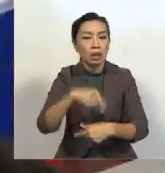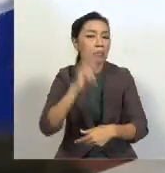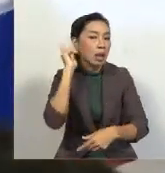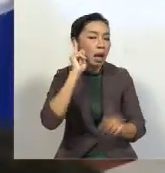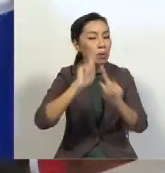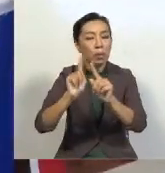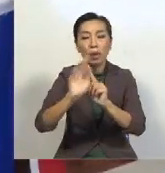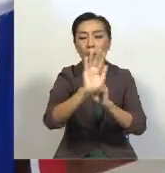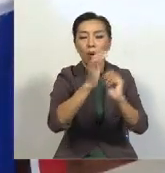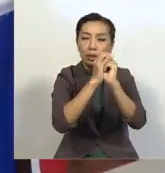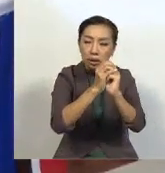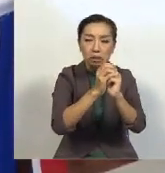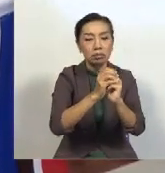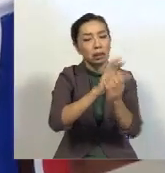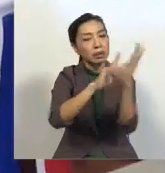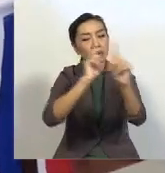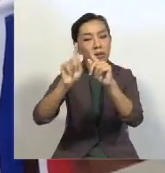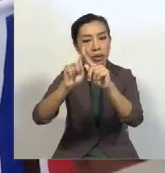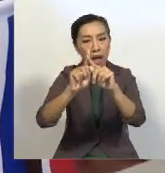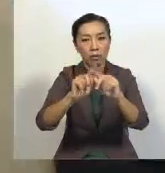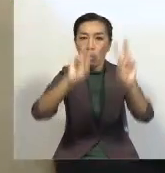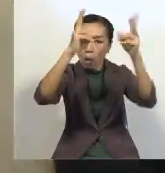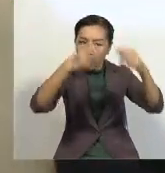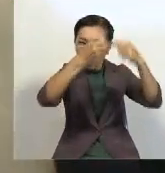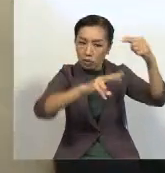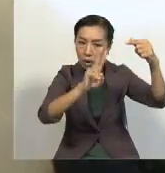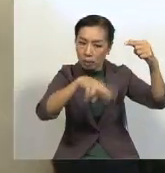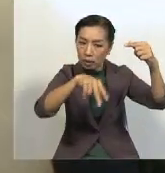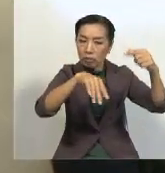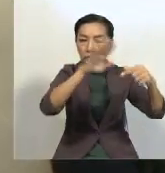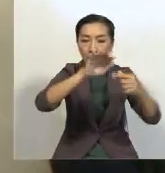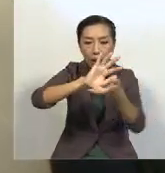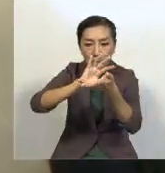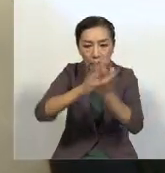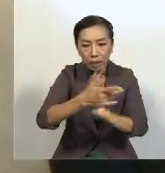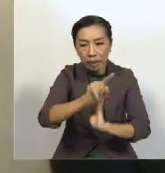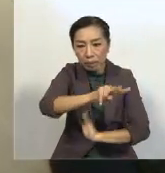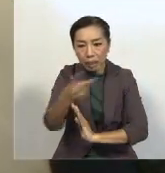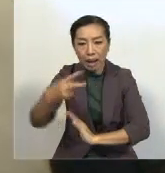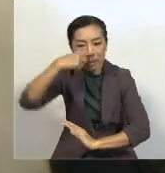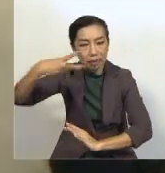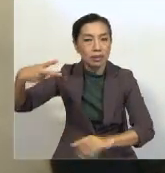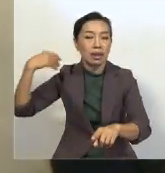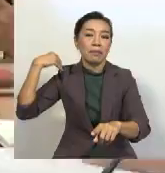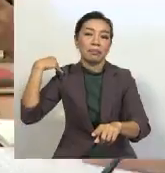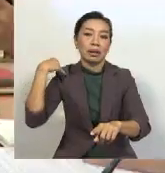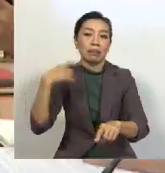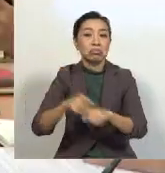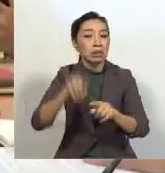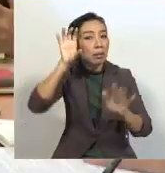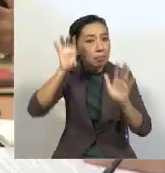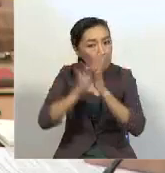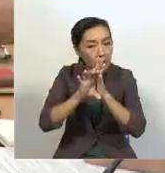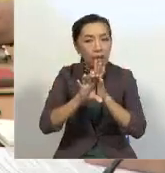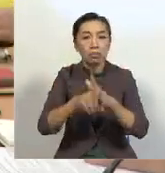กว่า 2,000 ข่าวต่อเดือนค่ะทั้งในรูปแบบของข่าวภาพข่าวแล้วก็คลิปวิดีโอก็ถือเป็นอีกหนึ่งมิตินะคะทำให้